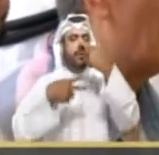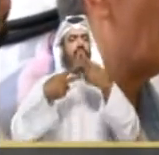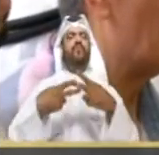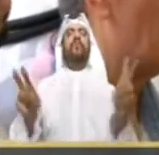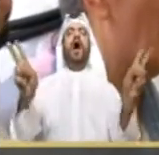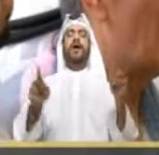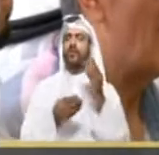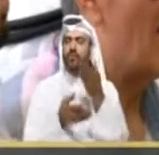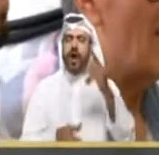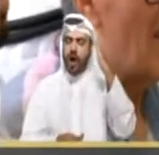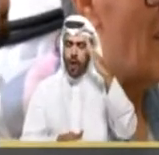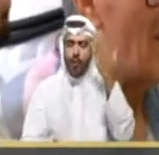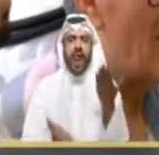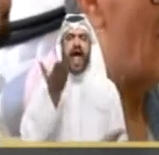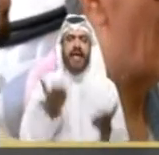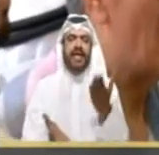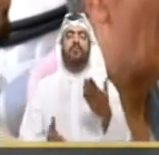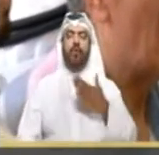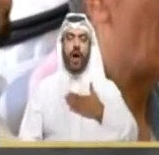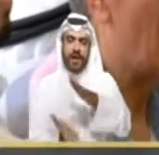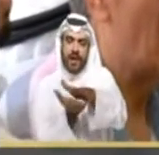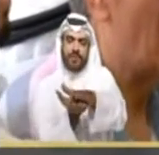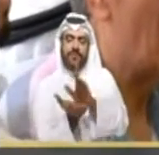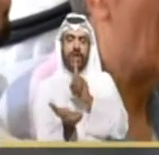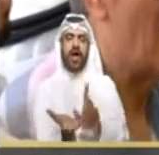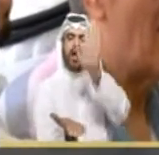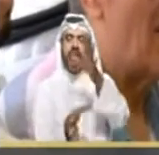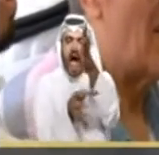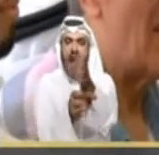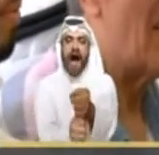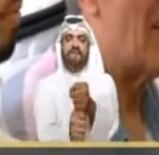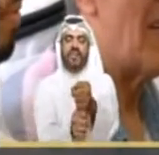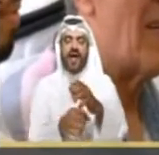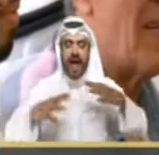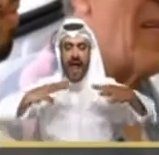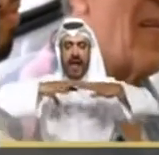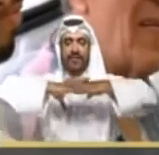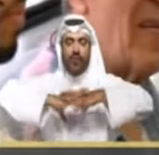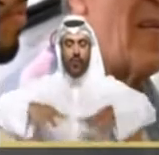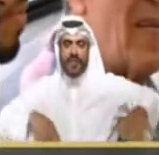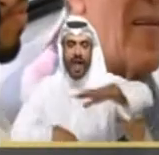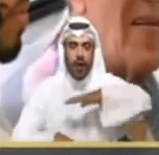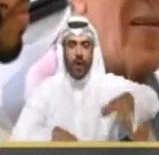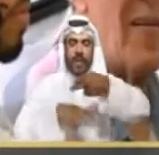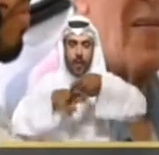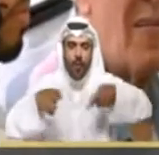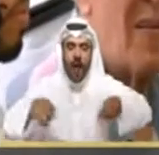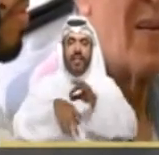يتخذه من اجراءات، وباننا نعاهده بالحفاظ على الوحدة الوطنية وعلى